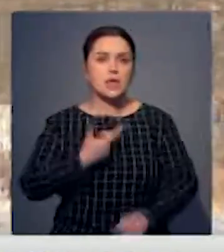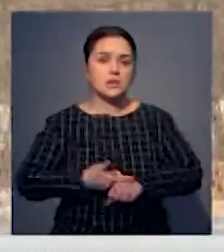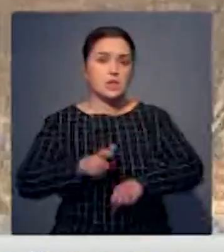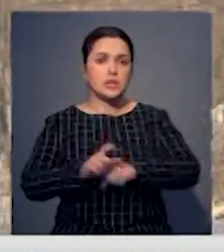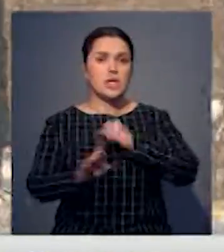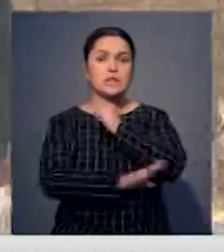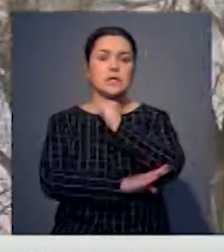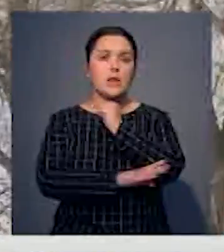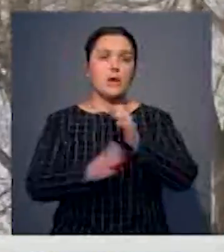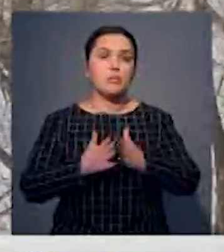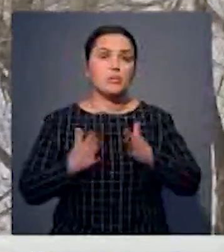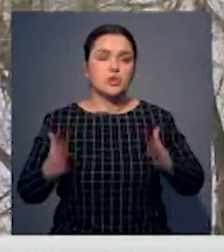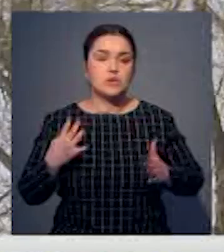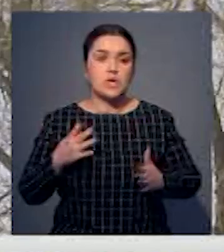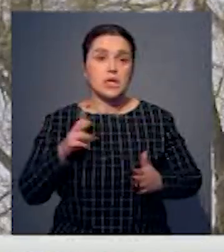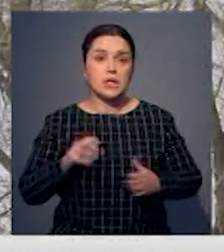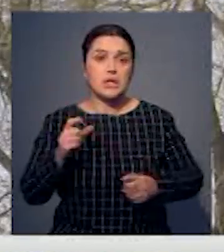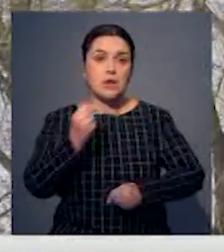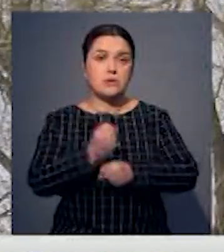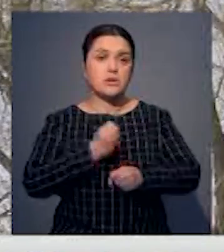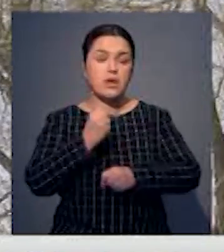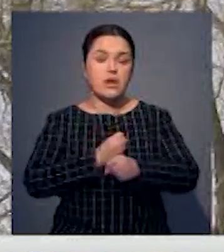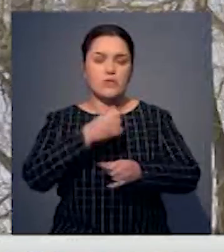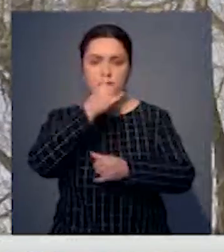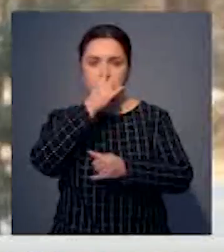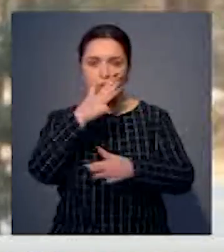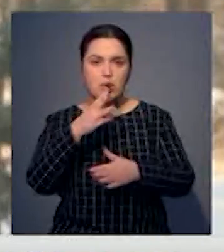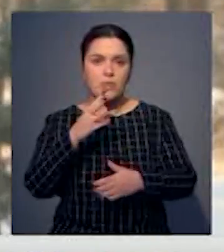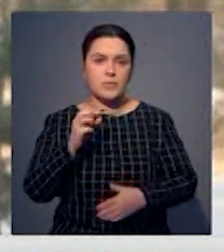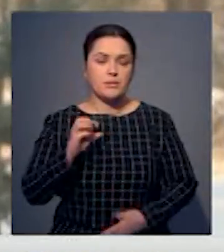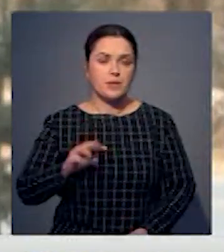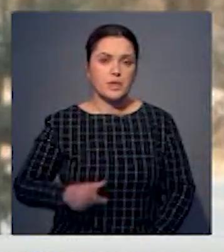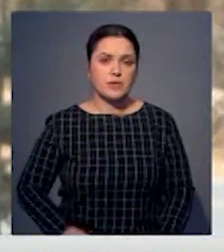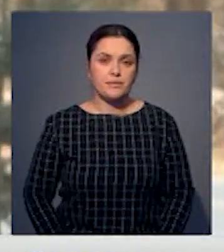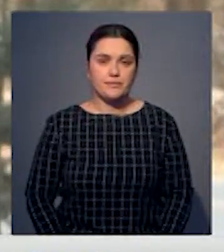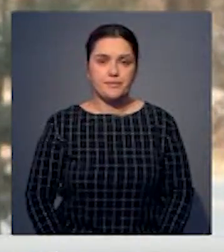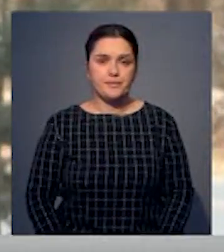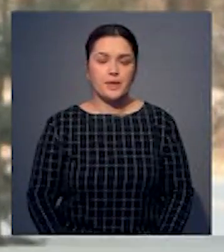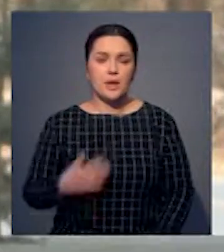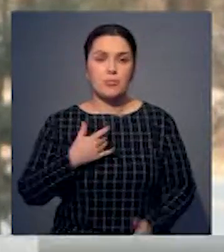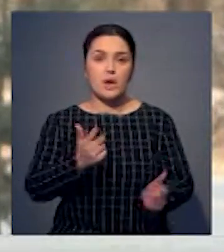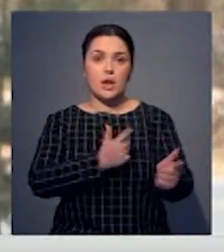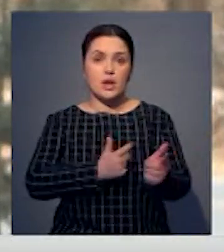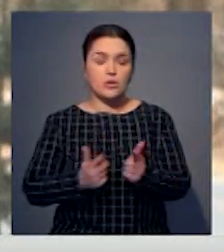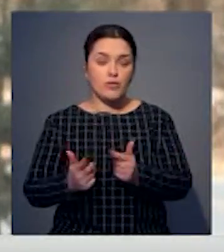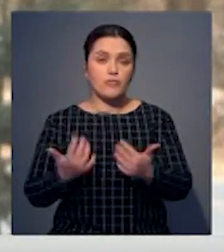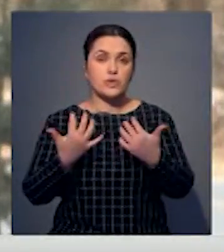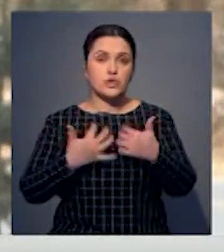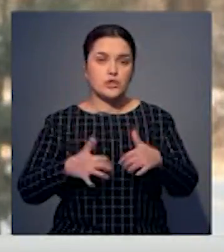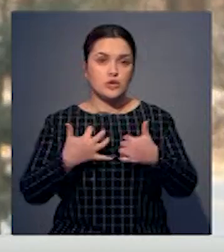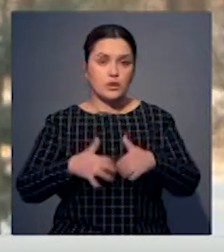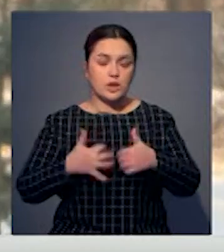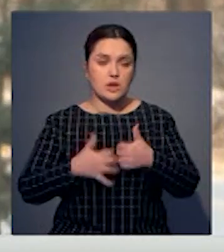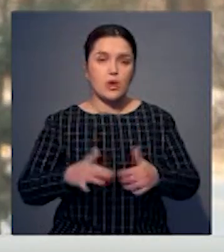Деревьям больше 40 лет. Мебель из такого материала уже не сделать. Мы готовим учет лесного фонда. У нас спелых